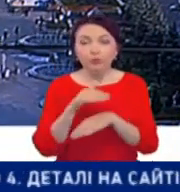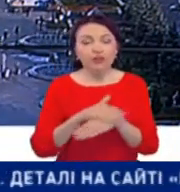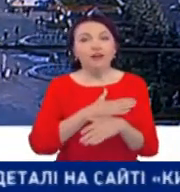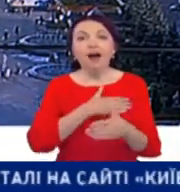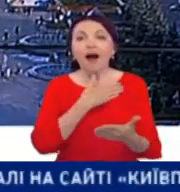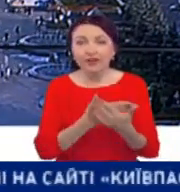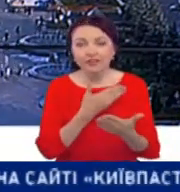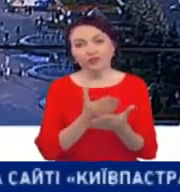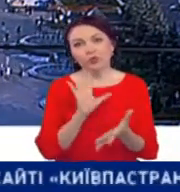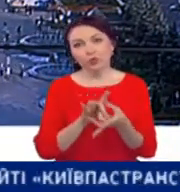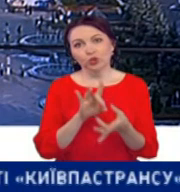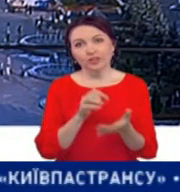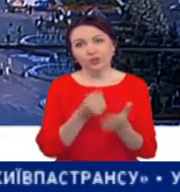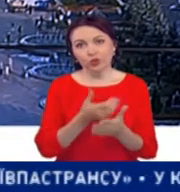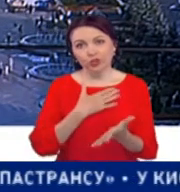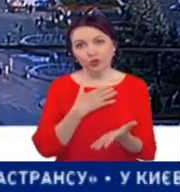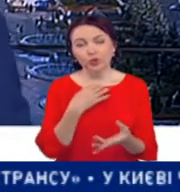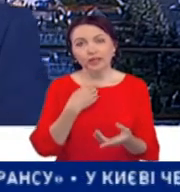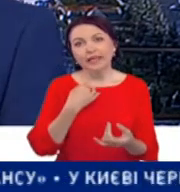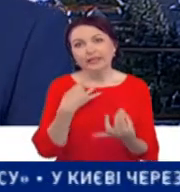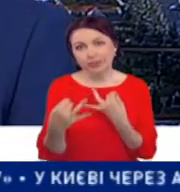активно долучайтеся до нашої дискусії.